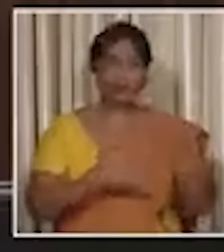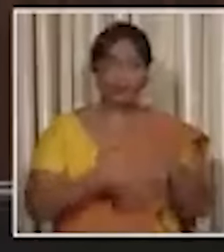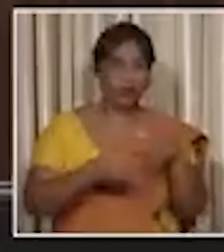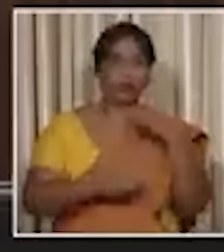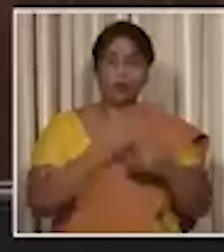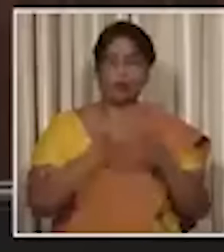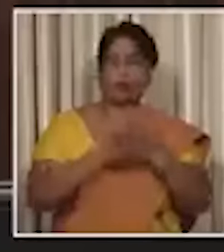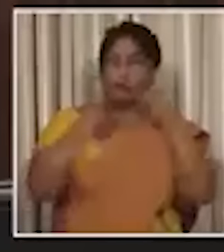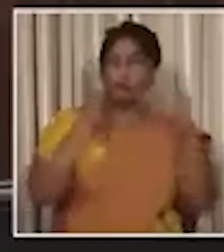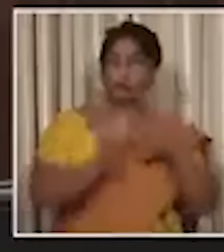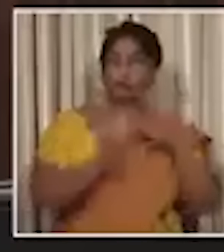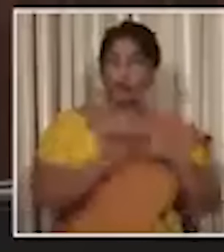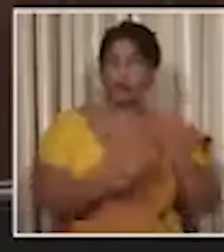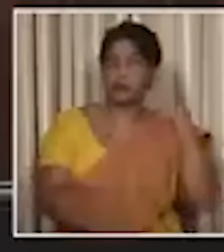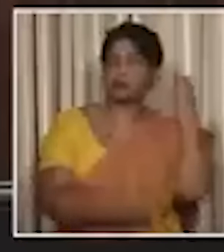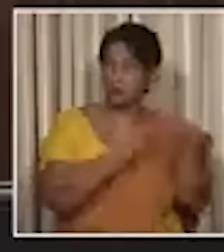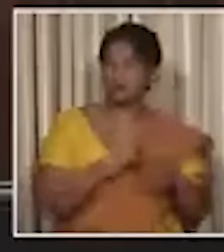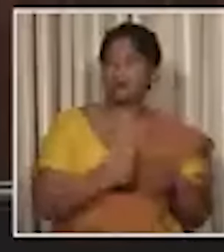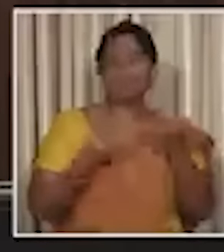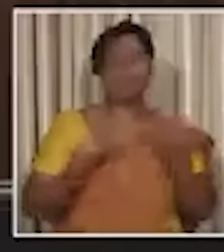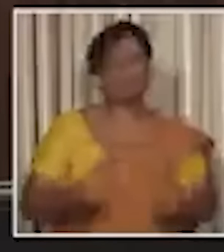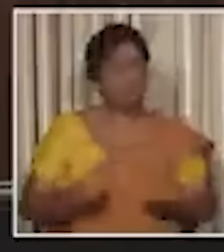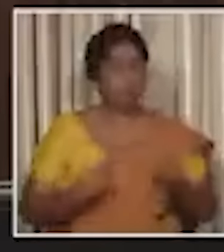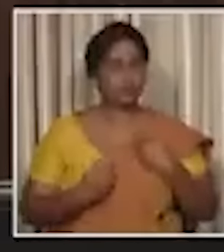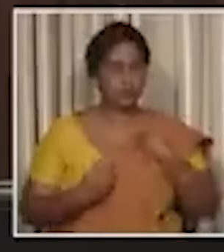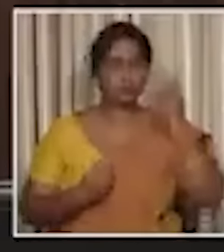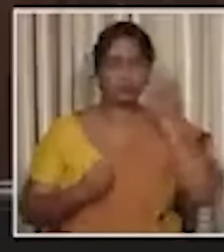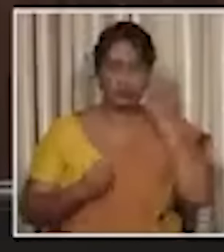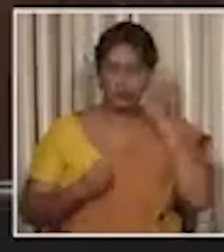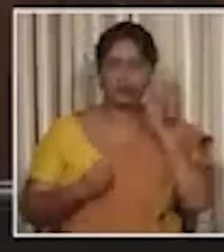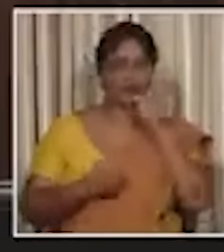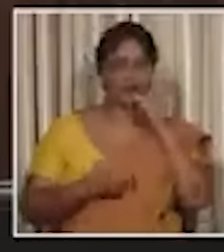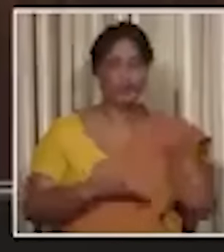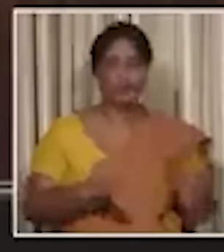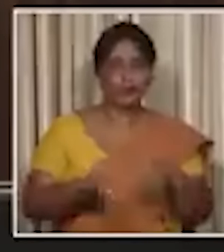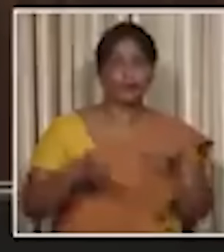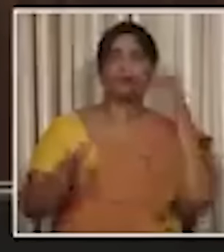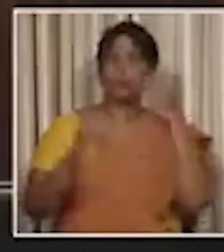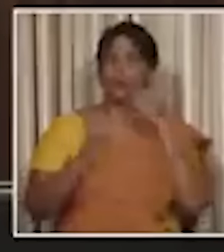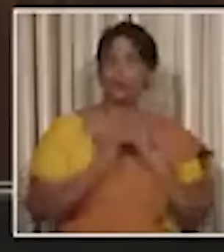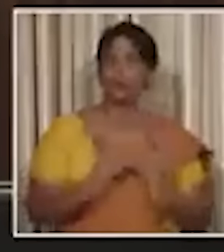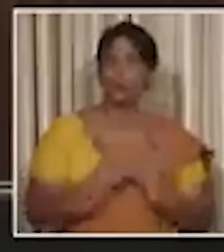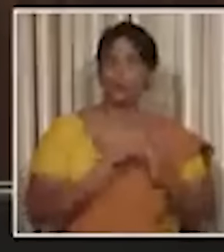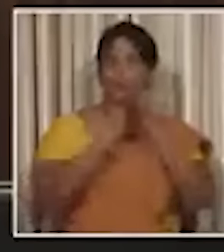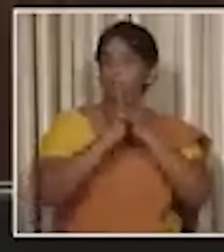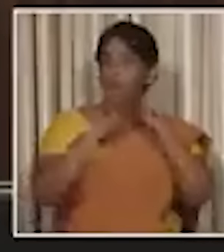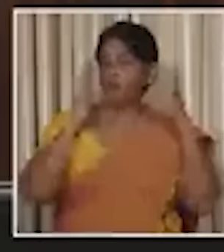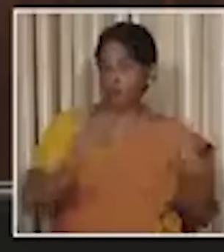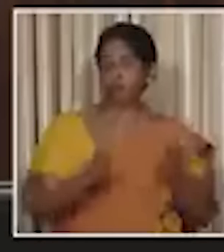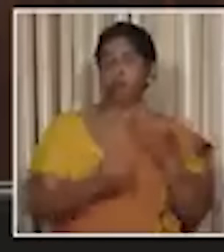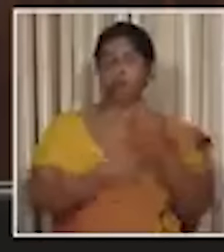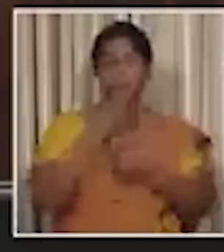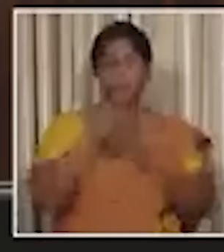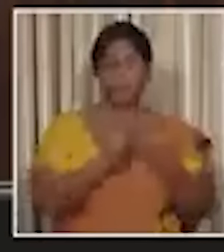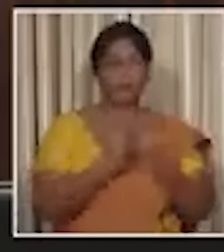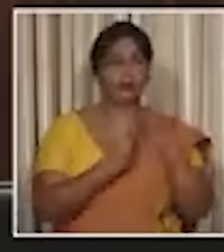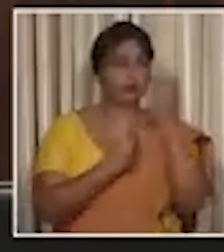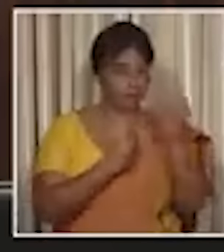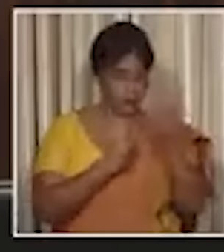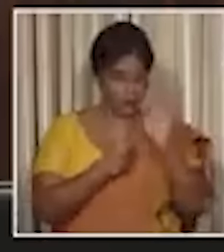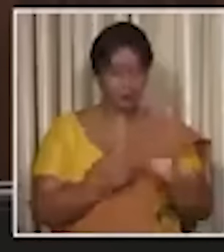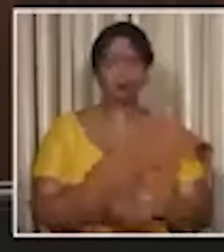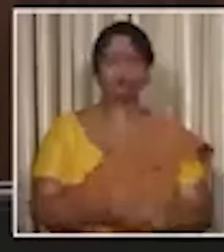மக்களை உருவாக்க நாங்கள் எதிர்பார்க்கின்றோம். எனவே அதற்குத்தான் கிளீன் ஸ்ரீலங்கா என்ற நிகழ்ச்சி திட்டத்தின் எதிர்பார்ப்பாக இருக்கின்றது. விசிறமாக இப்படிப்பட்ட